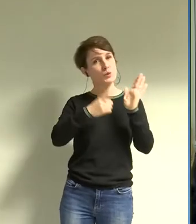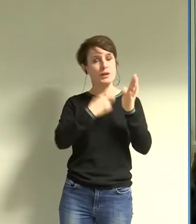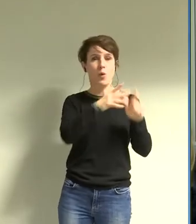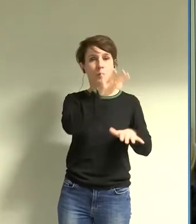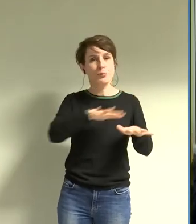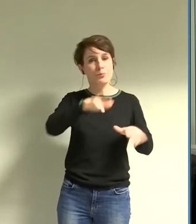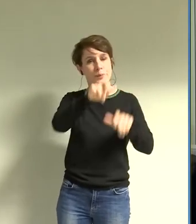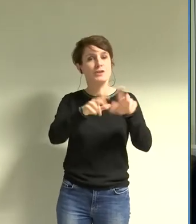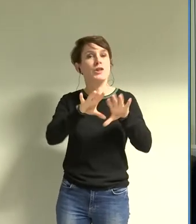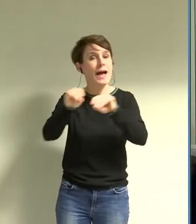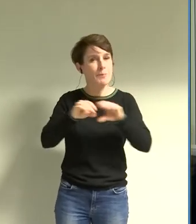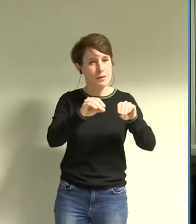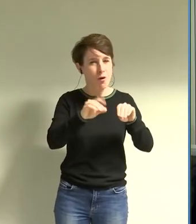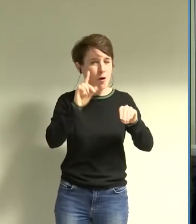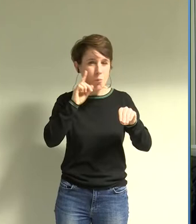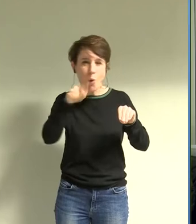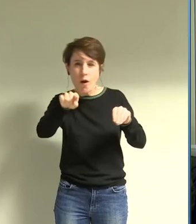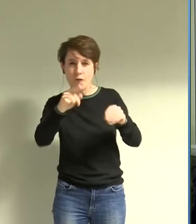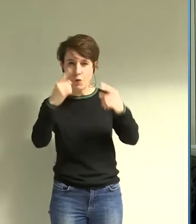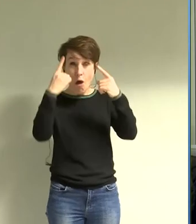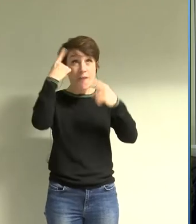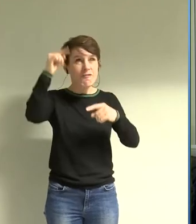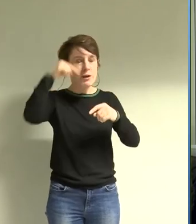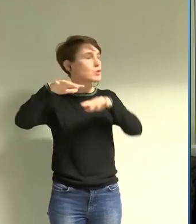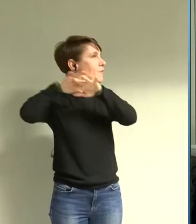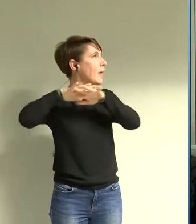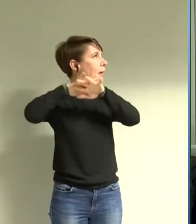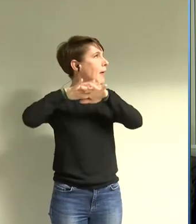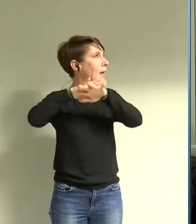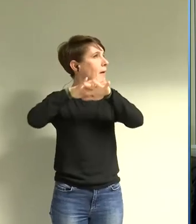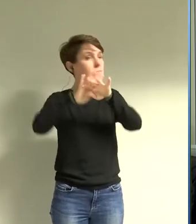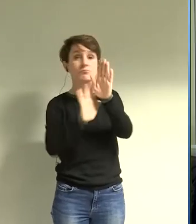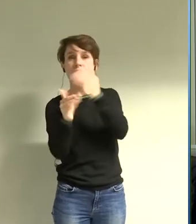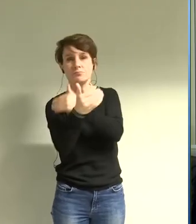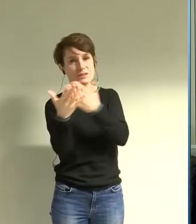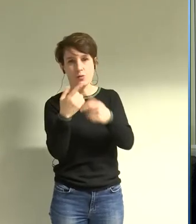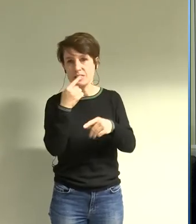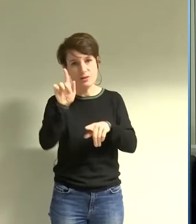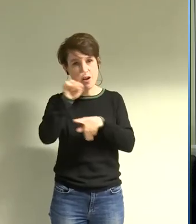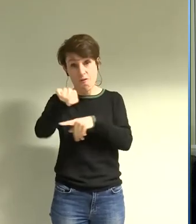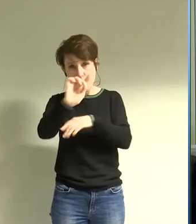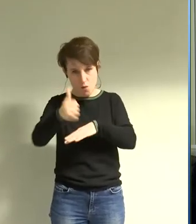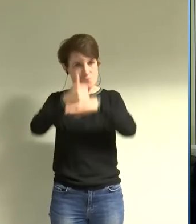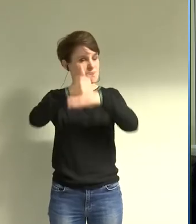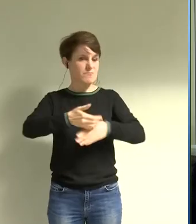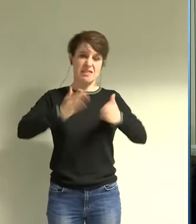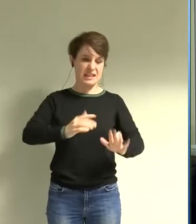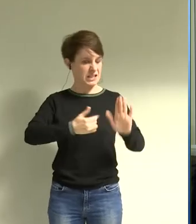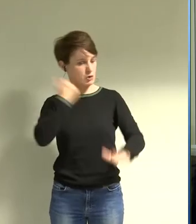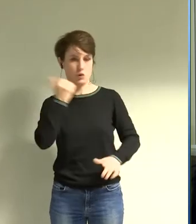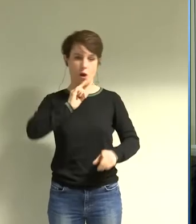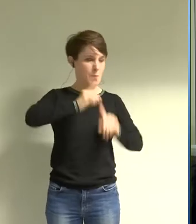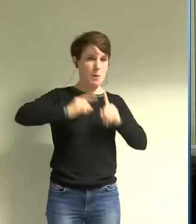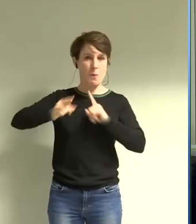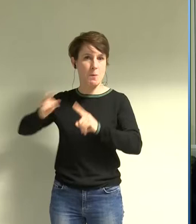enfumage qui ne cache plus rien de votre volonté de décider seul de tous elle vous propose de